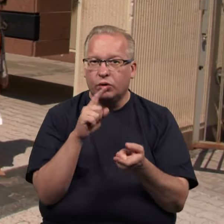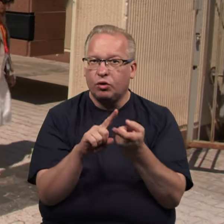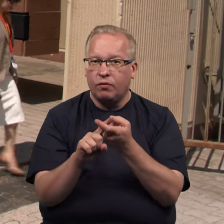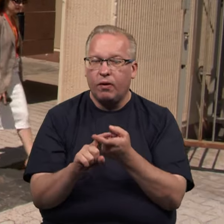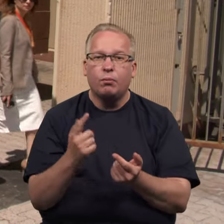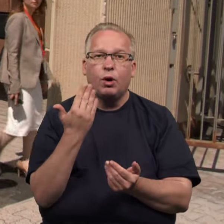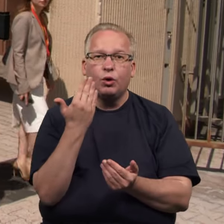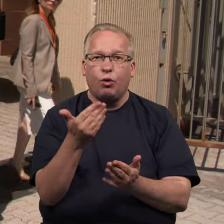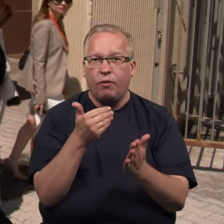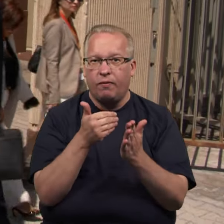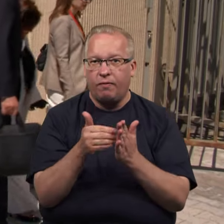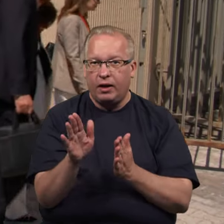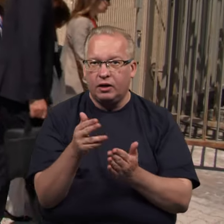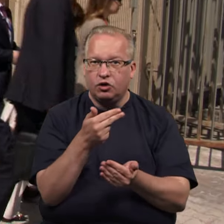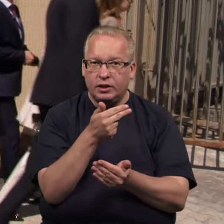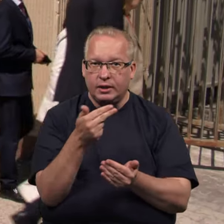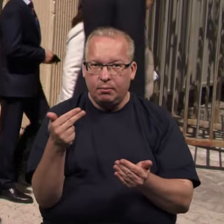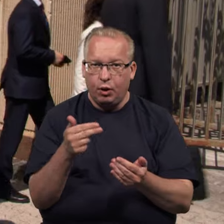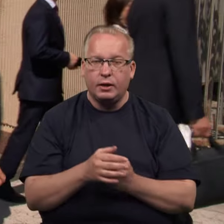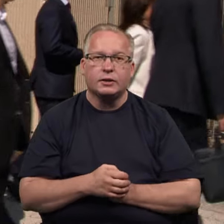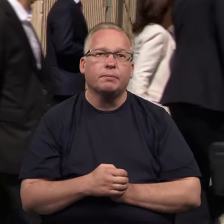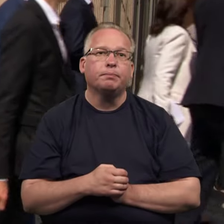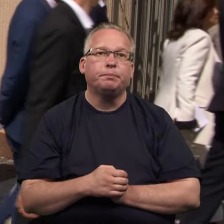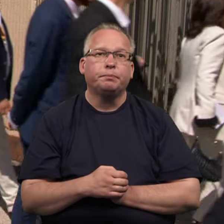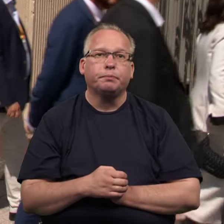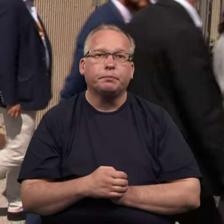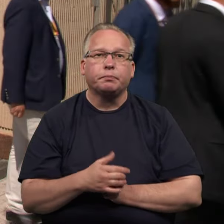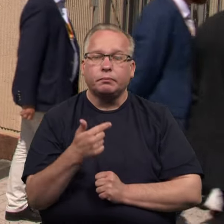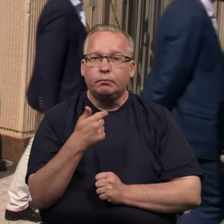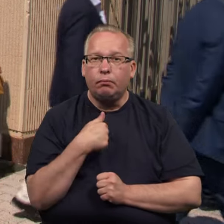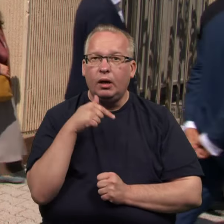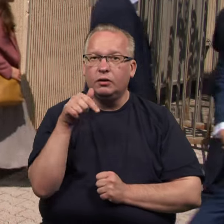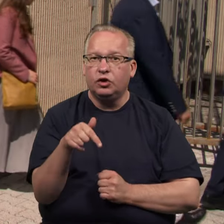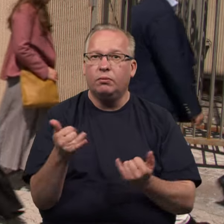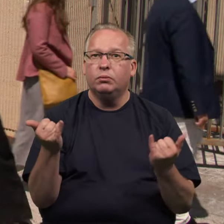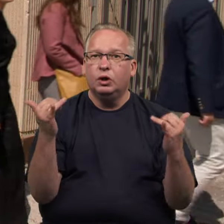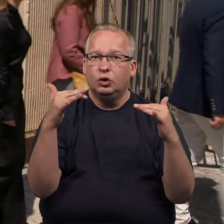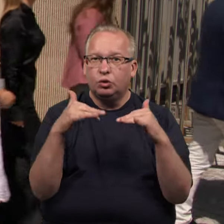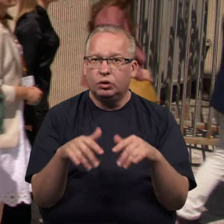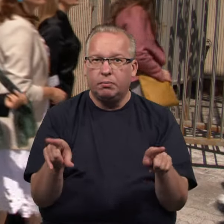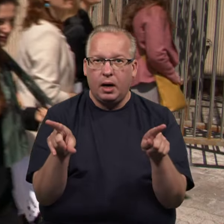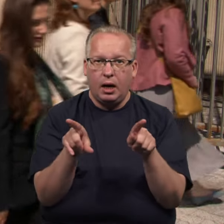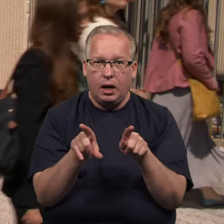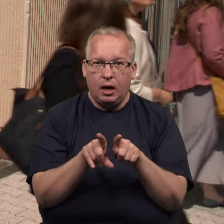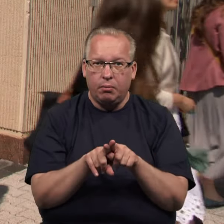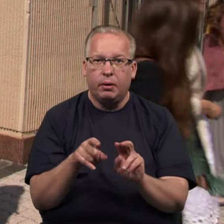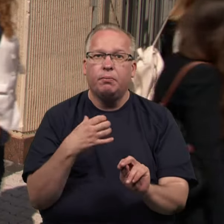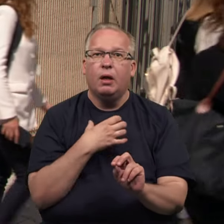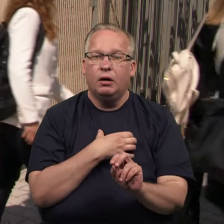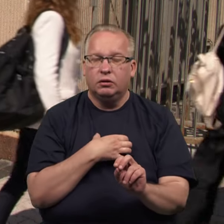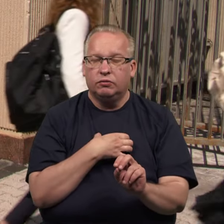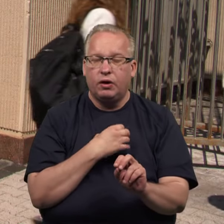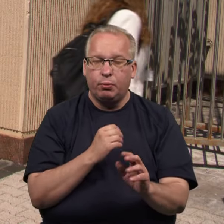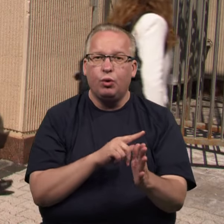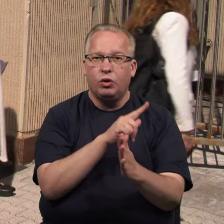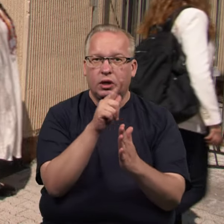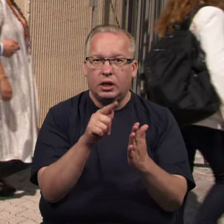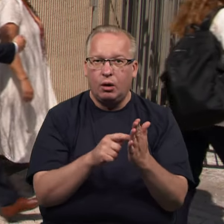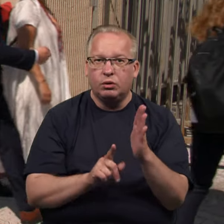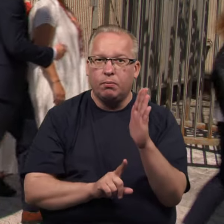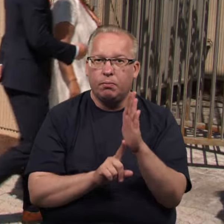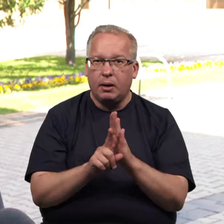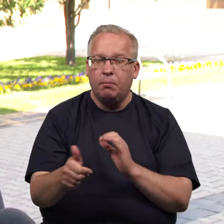jų vengiančias įmonės. Mes šiandien susirinkome čia tokių labai jautrių klausimų. Pradedant